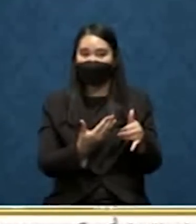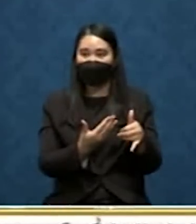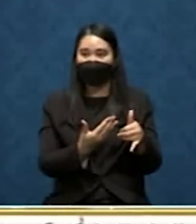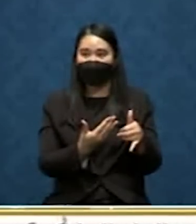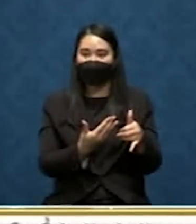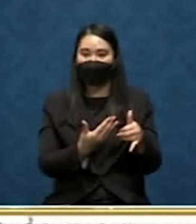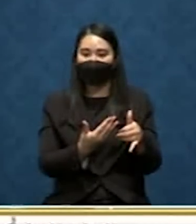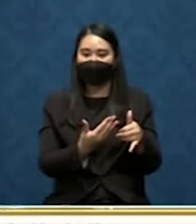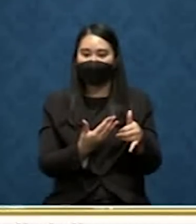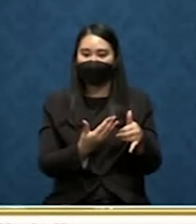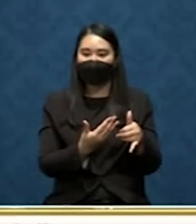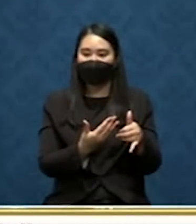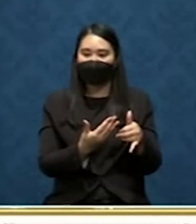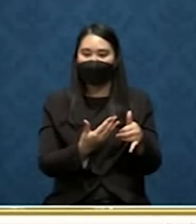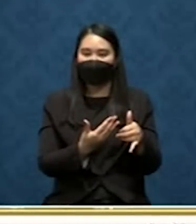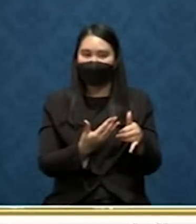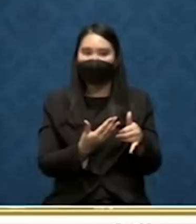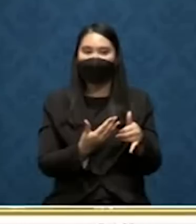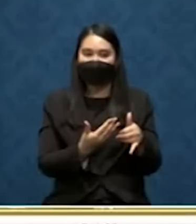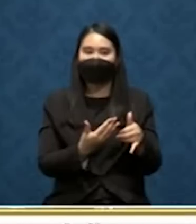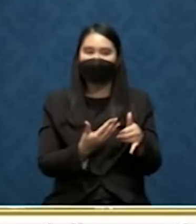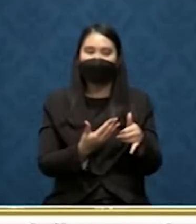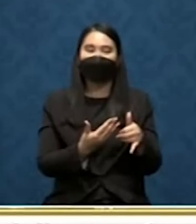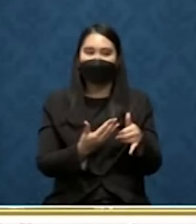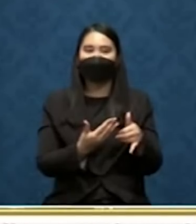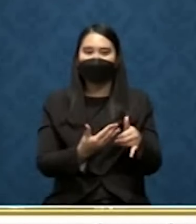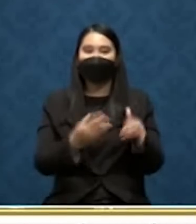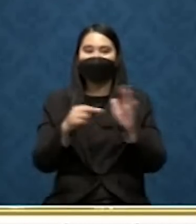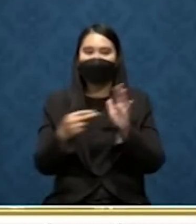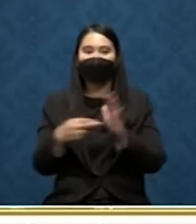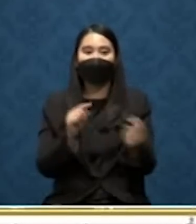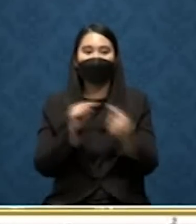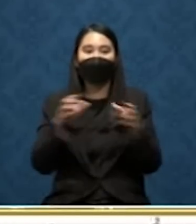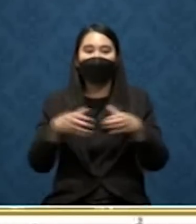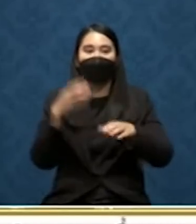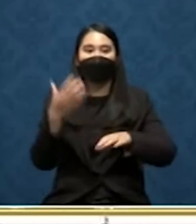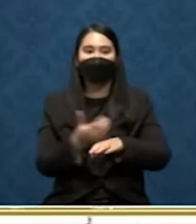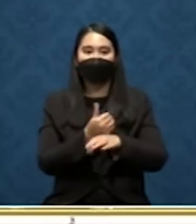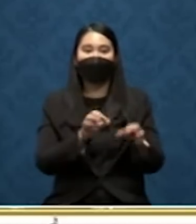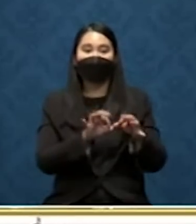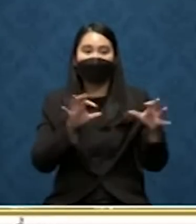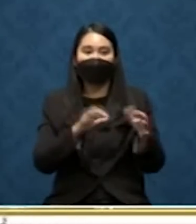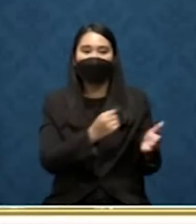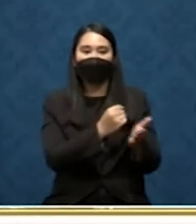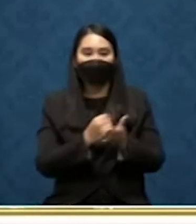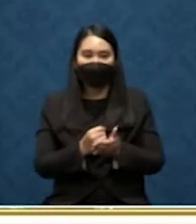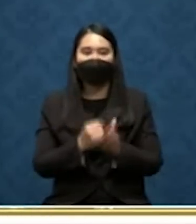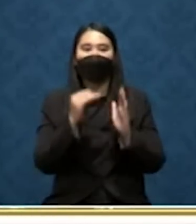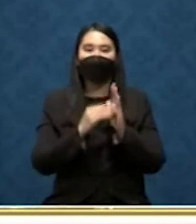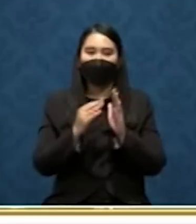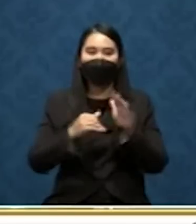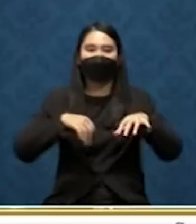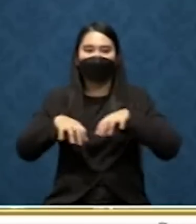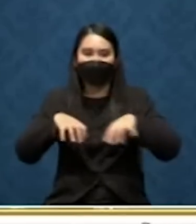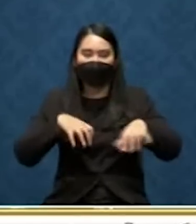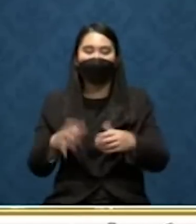ไฟหรือยอมตนอยู่ภายใต้อานัดความครอบงำ ของพักการเมืองใดๆให้คอยเป็ธุระแบ